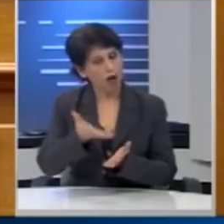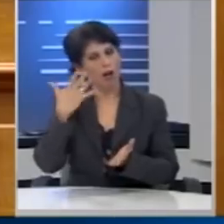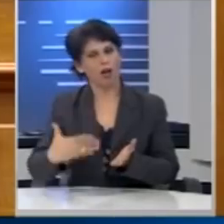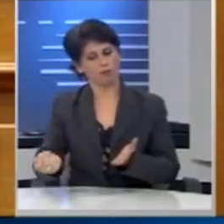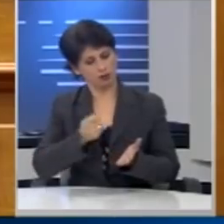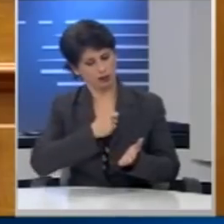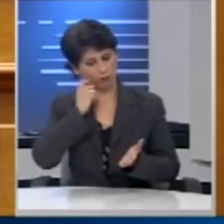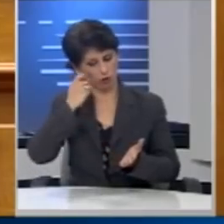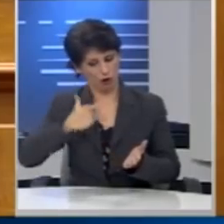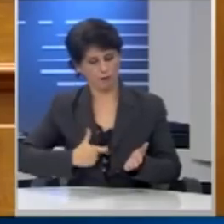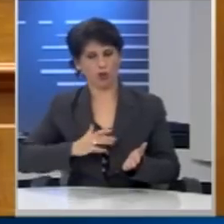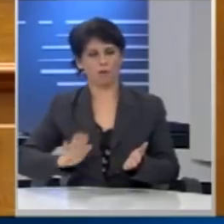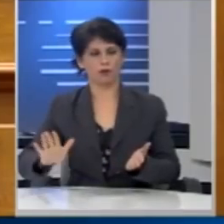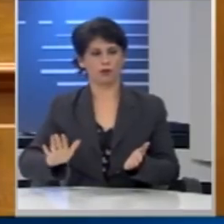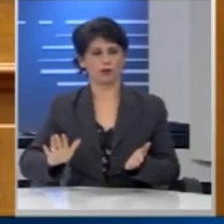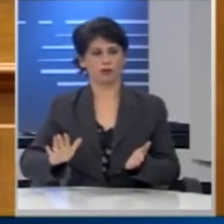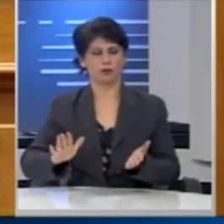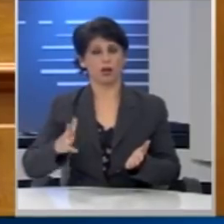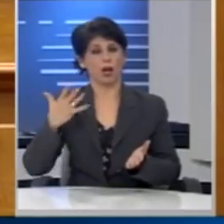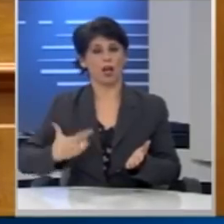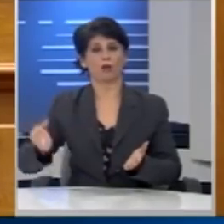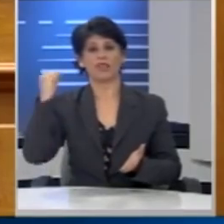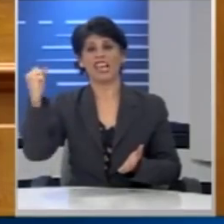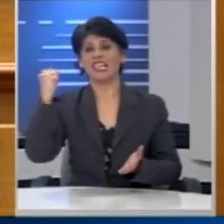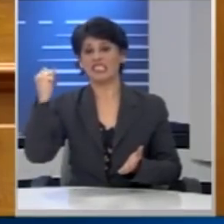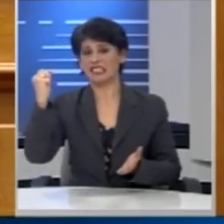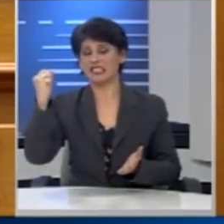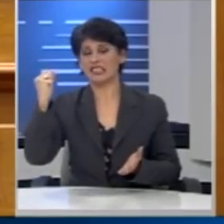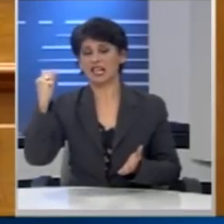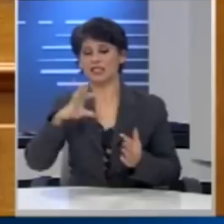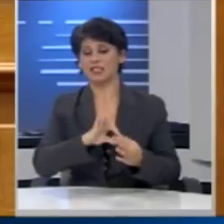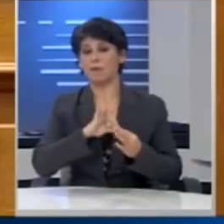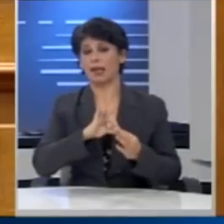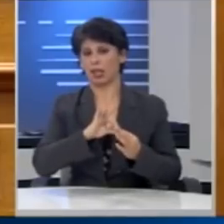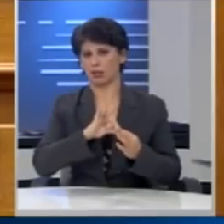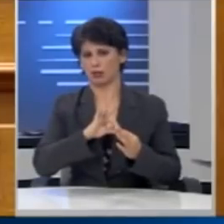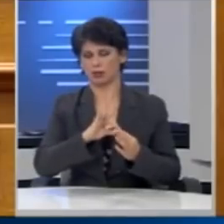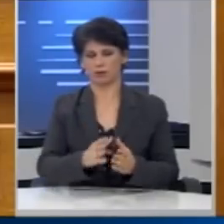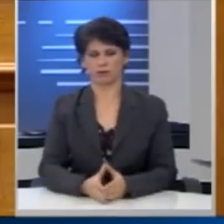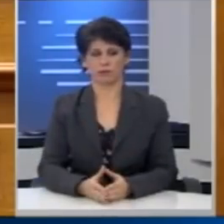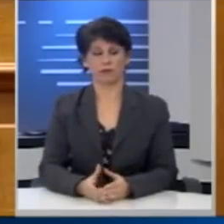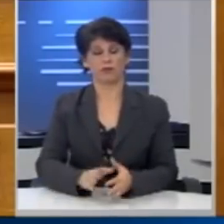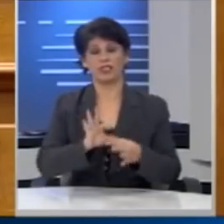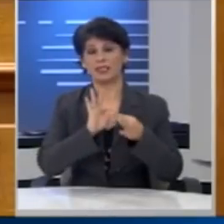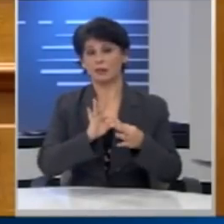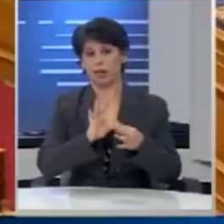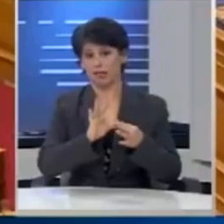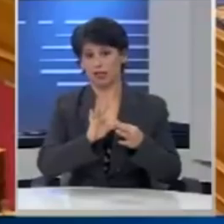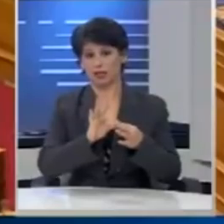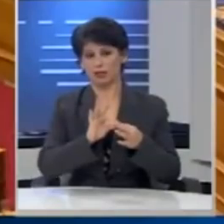και αυτοπεποίθηση και έχουμε και ισχυρές συμμαχίες. Συμμαχίες οι